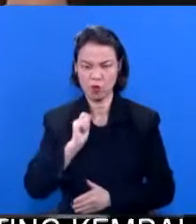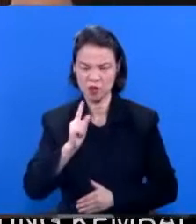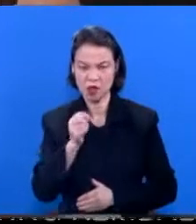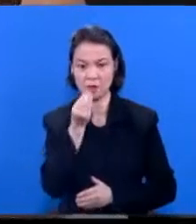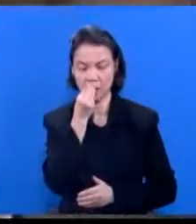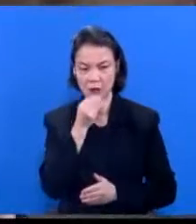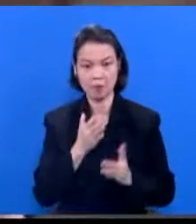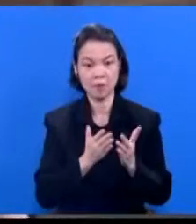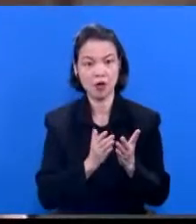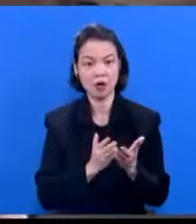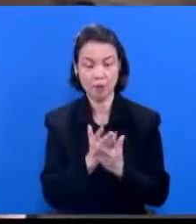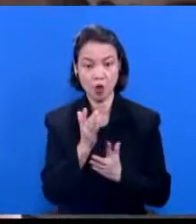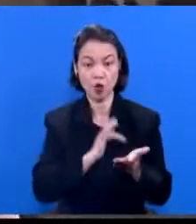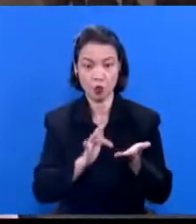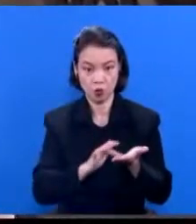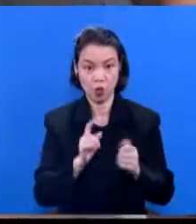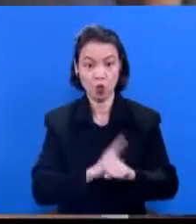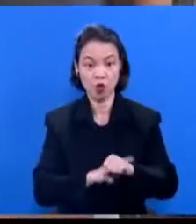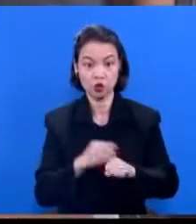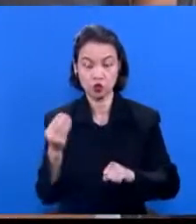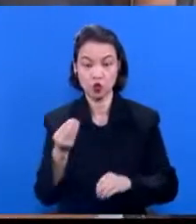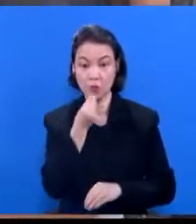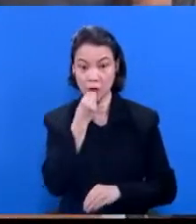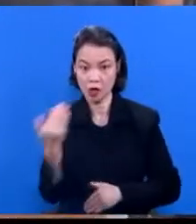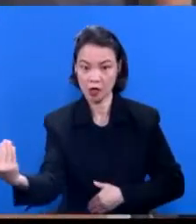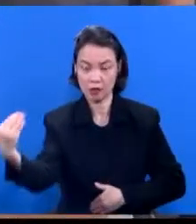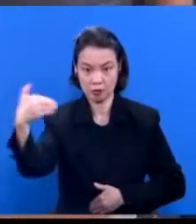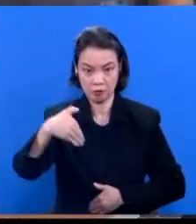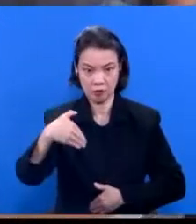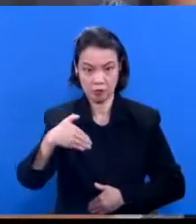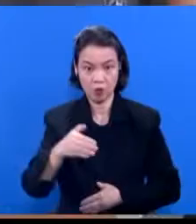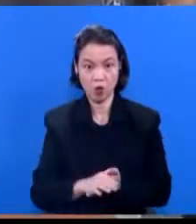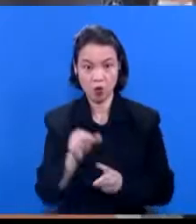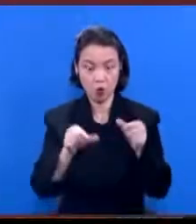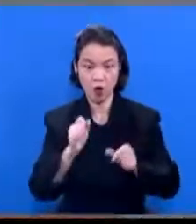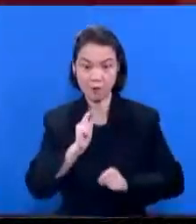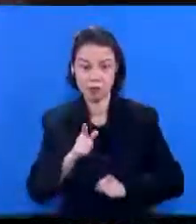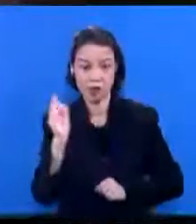aplikasi, namun saat pesanan diantar, pelaku langsung membegal pengemudi ojek online.